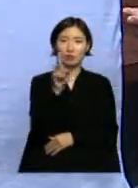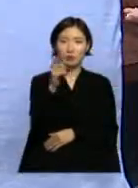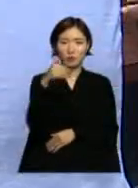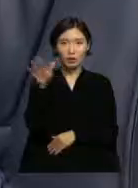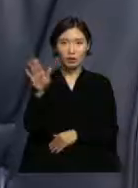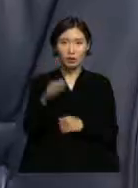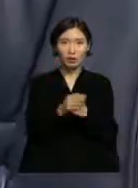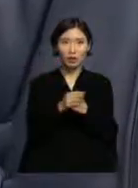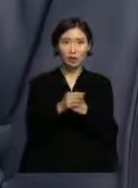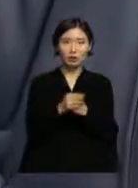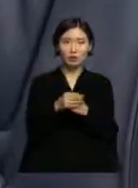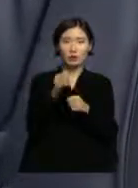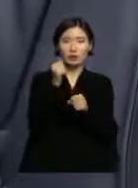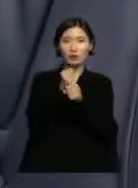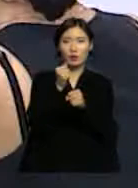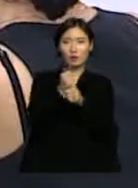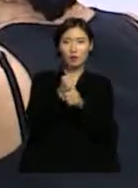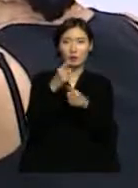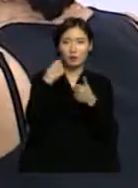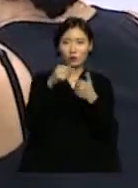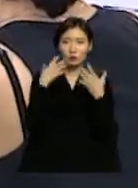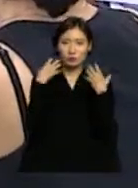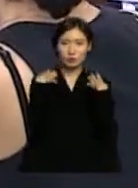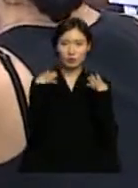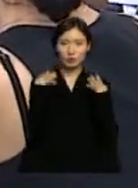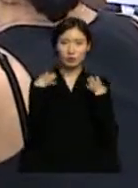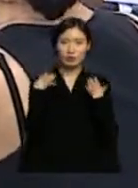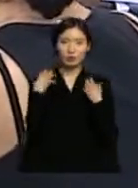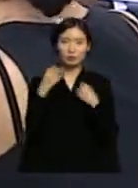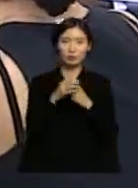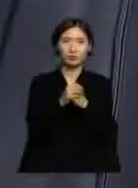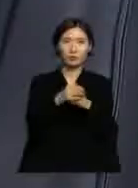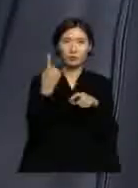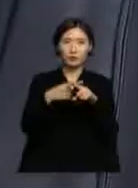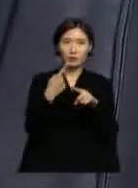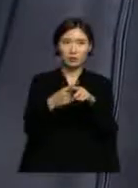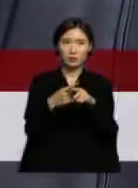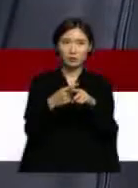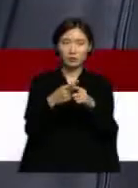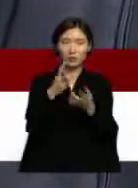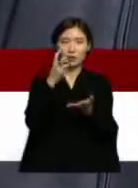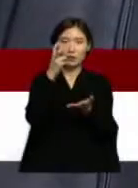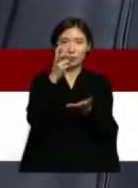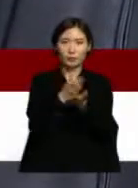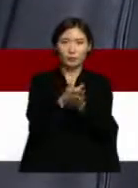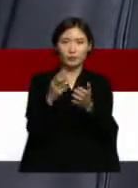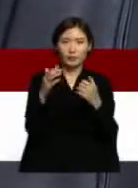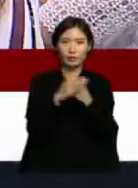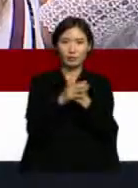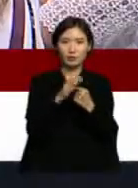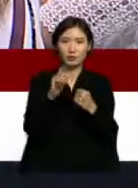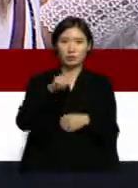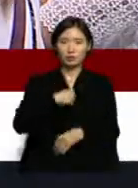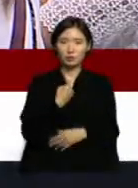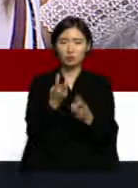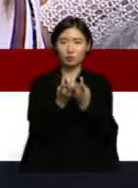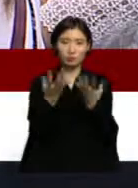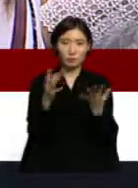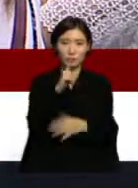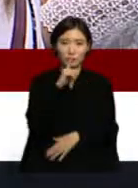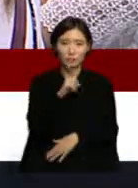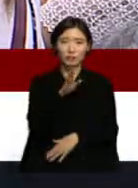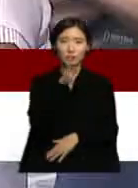건 교육지원청도 마찬가지입니다. 법 규정 탓에 자신들이 나서는데도 한계가 있다는 설명입니다.